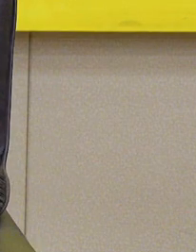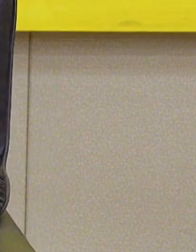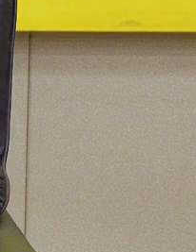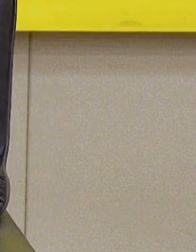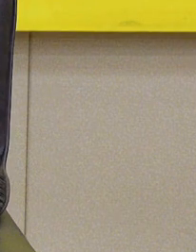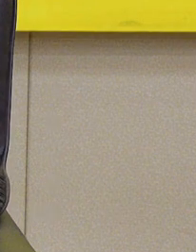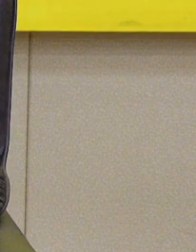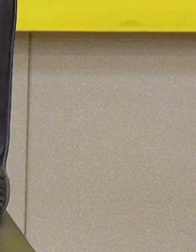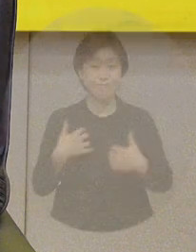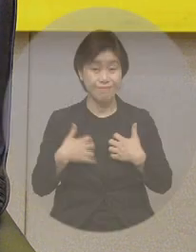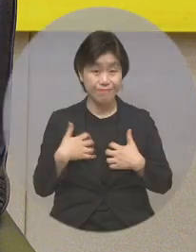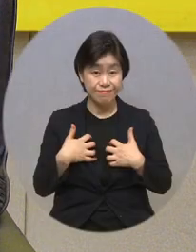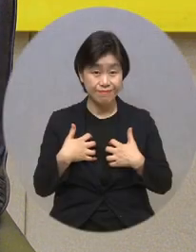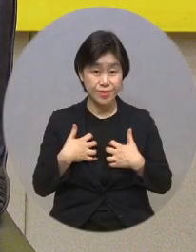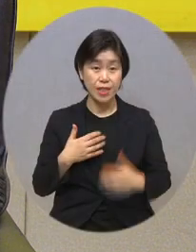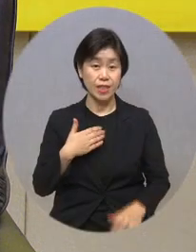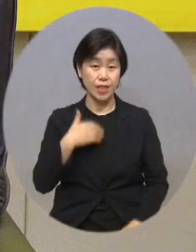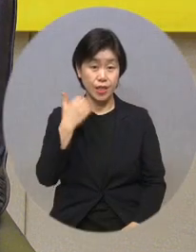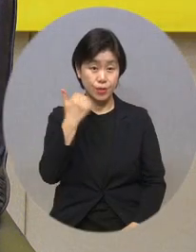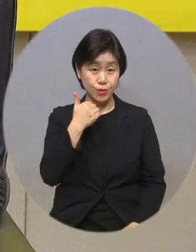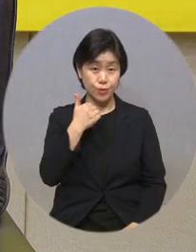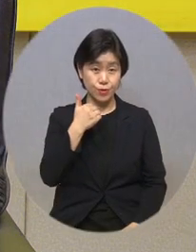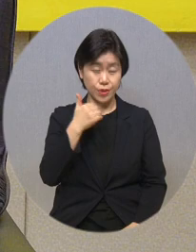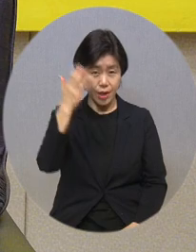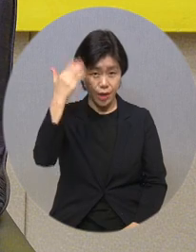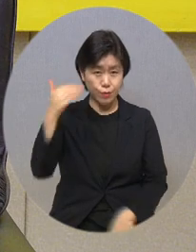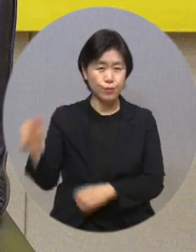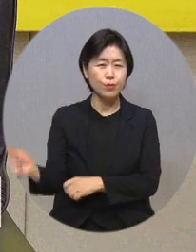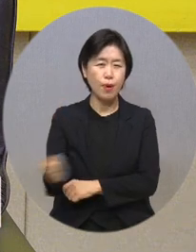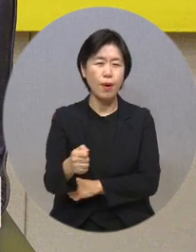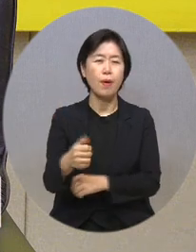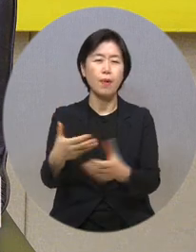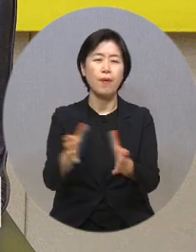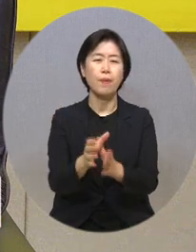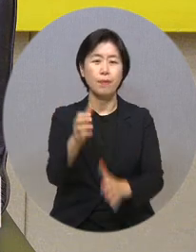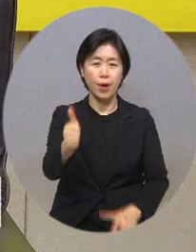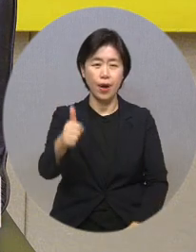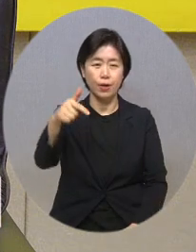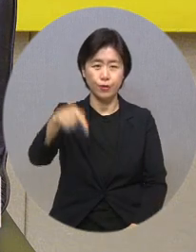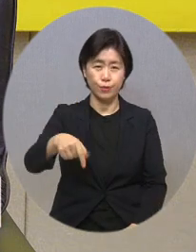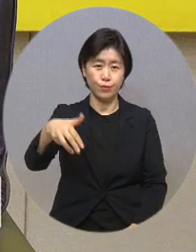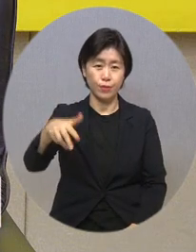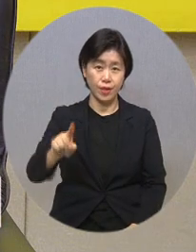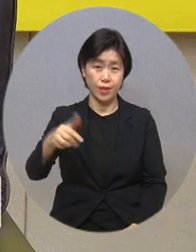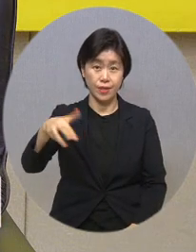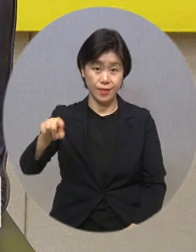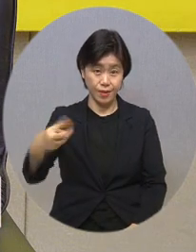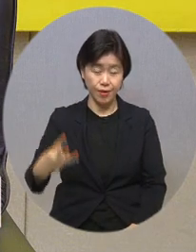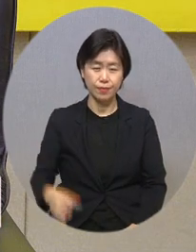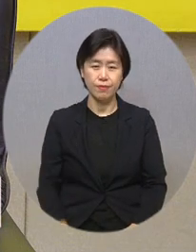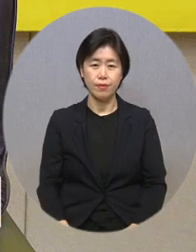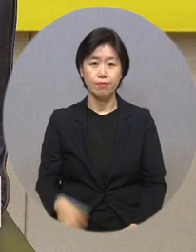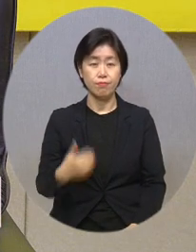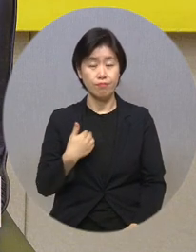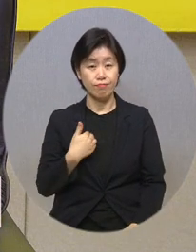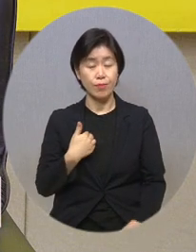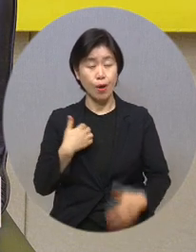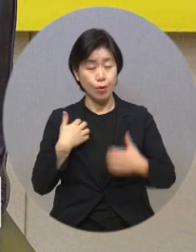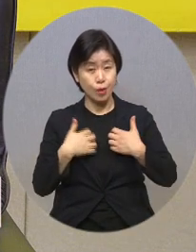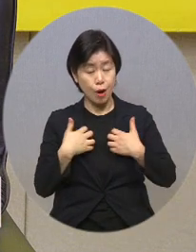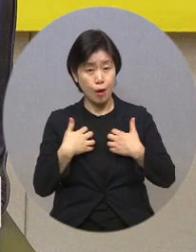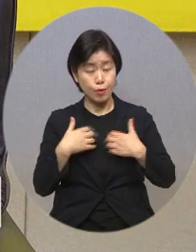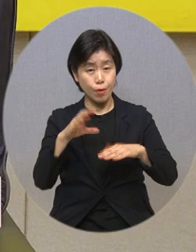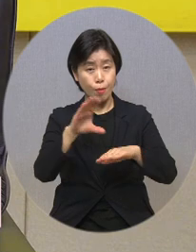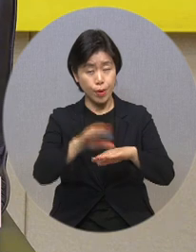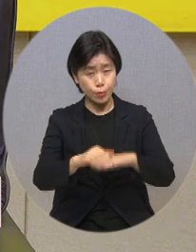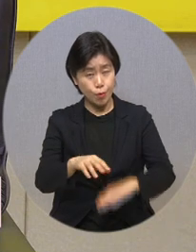네. 반갑습니다. 저는 KPJ 회장 구자철입니다. 항상 그 재미있는 프로그램을 보고